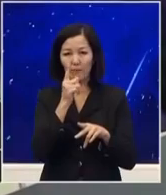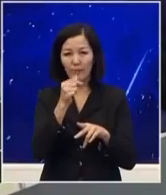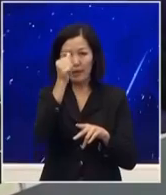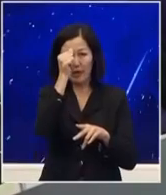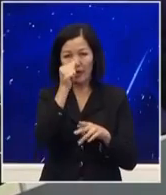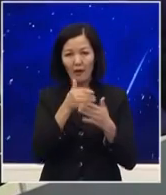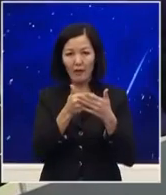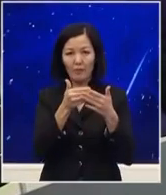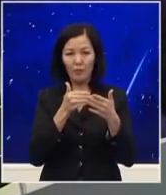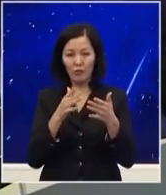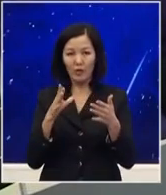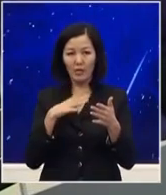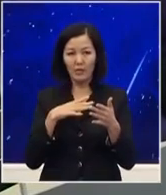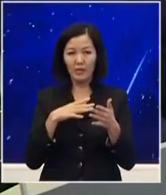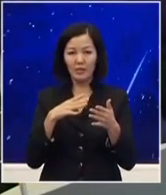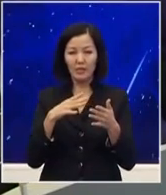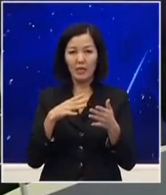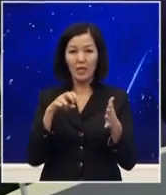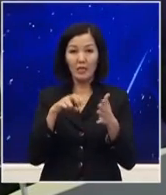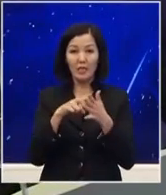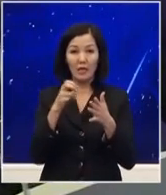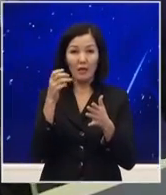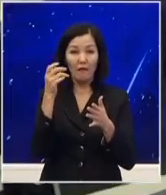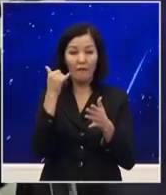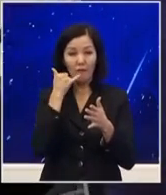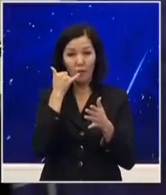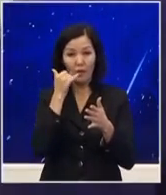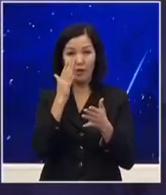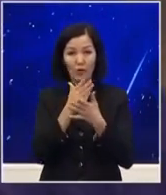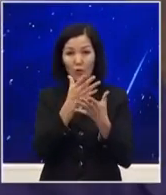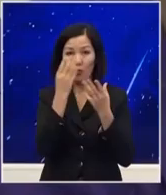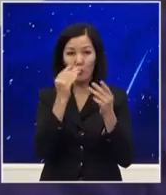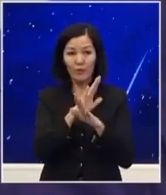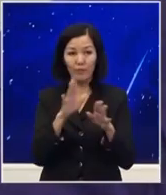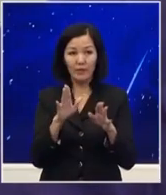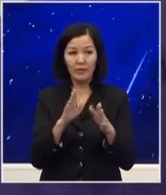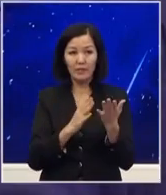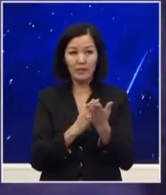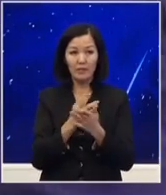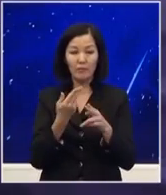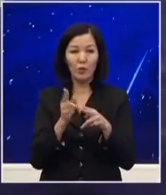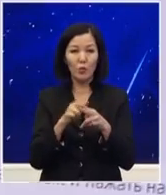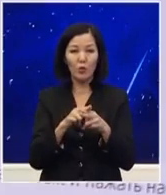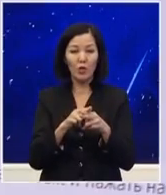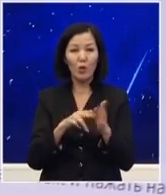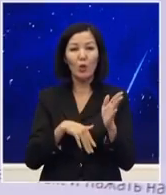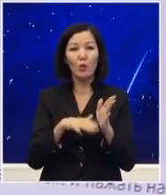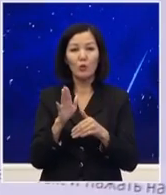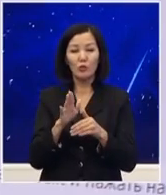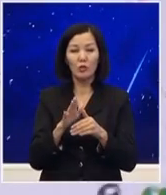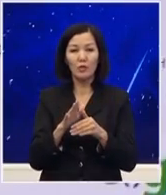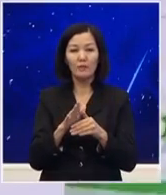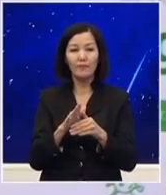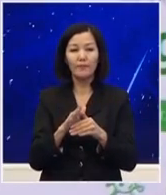бұрын уақыт қалған кезде сізге SMS хабарлама телефонға түседі. Яғни ұмытып кетпейсіз. Қызмет өте ыңғайлы. Алдымен